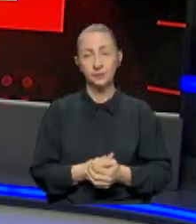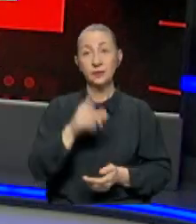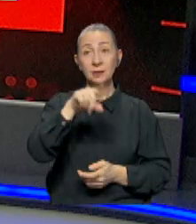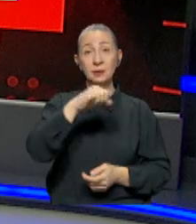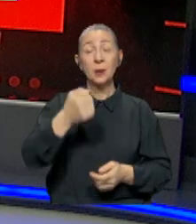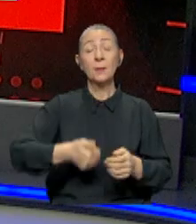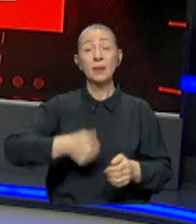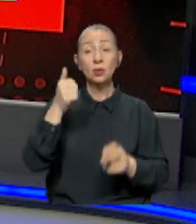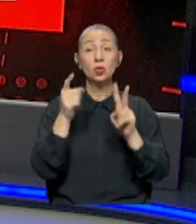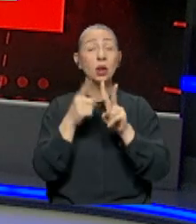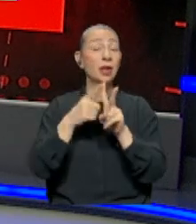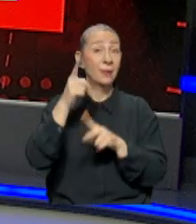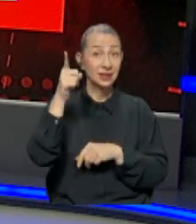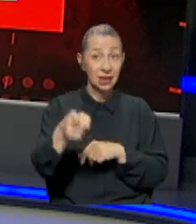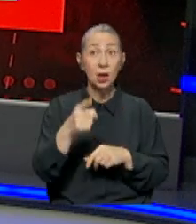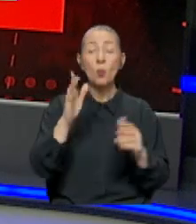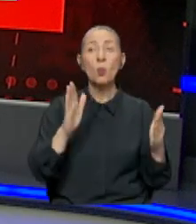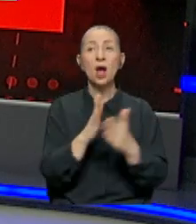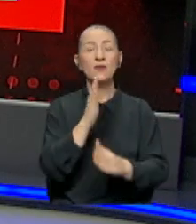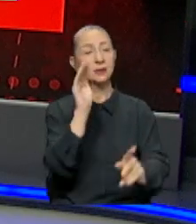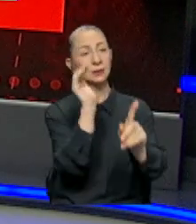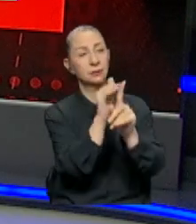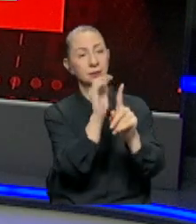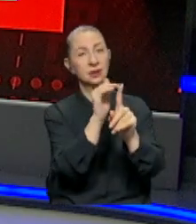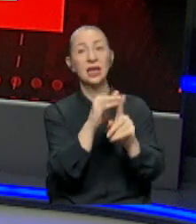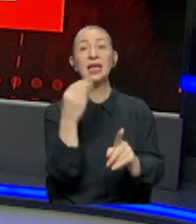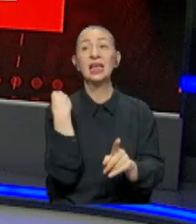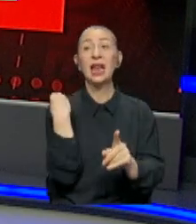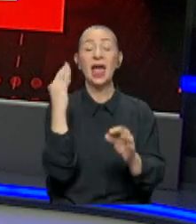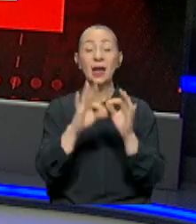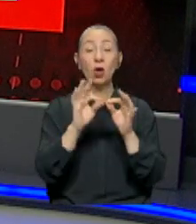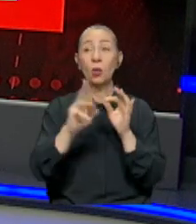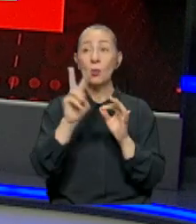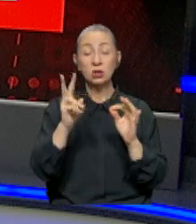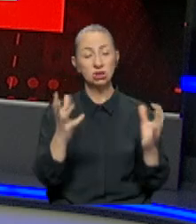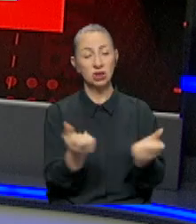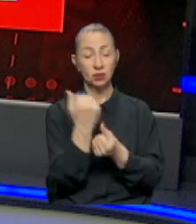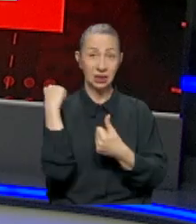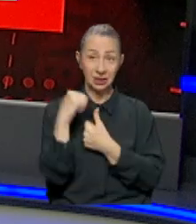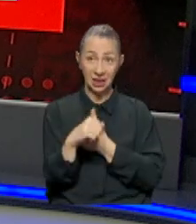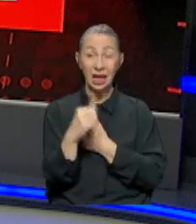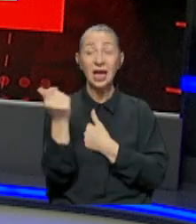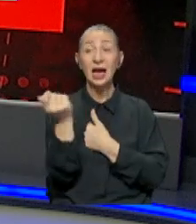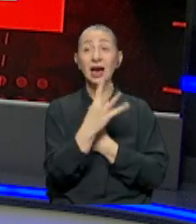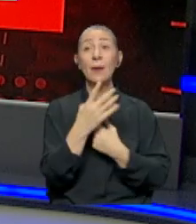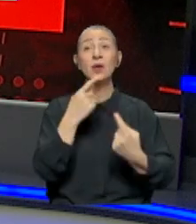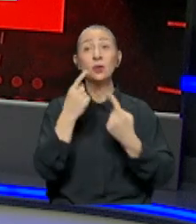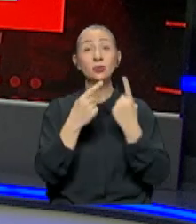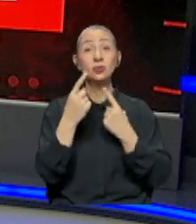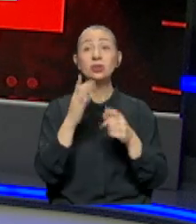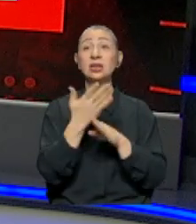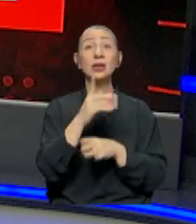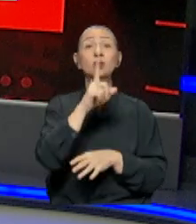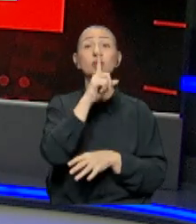Hazine ve Maliye Bakanı Nurettin Nebati muhalefete seslendi. Yeni ekonomi modelini savundu yine. Rakamlarımı konuşun,